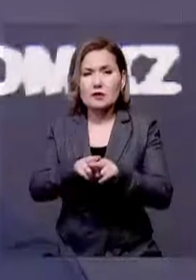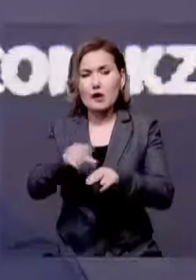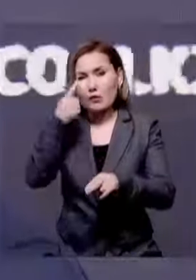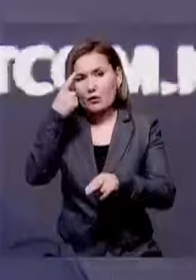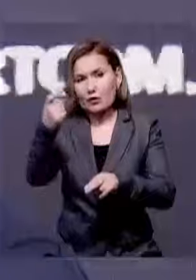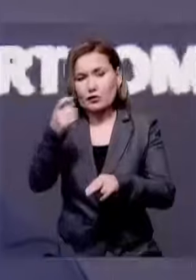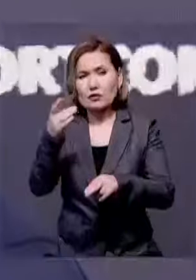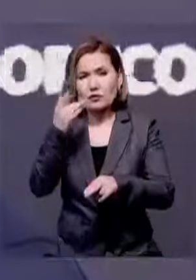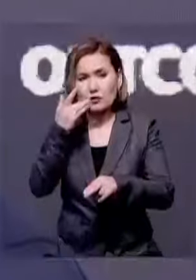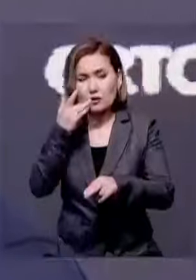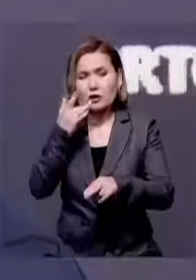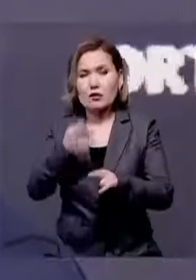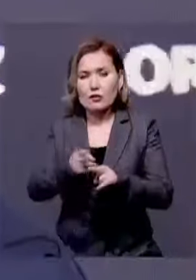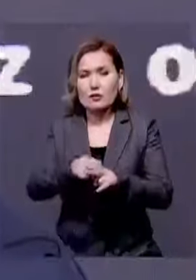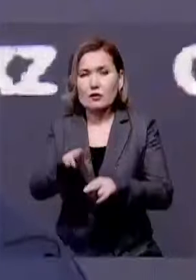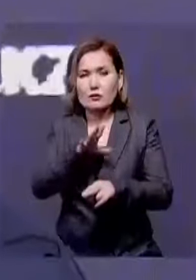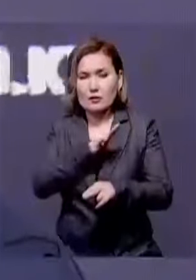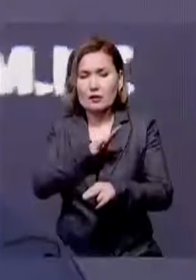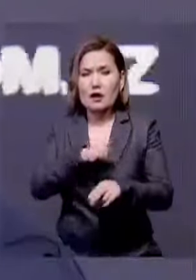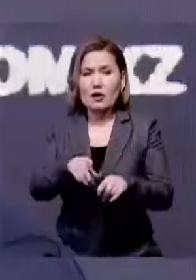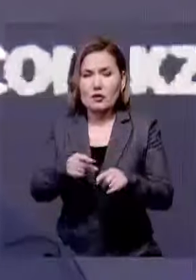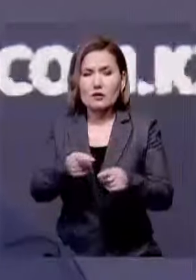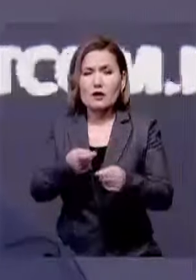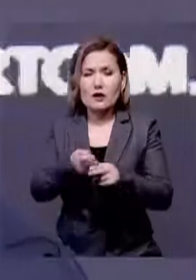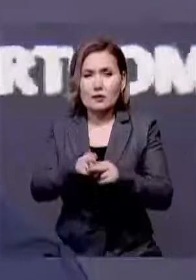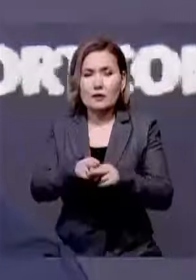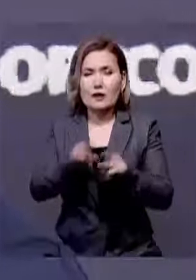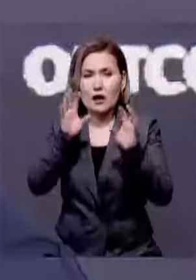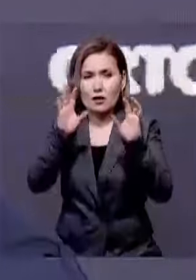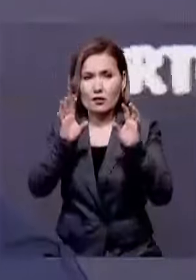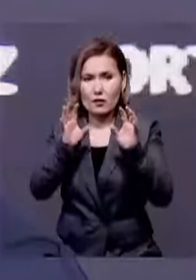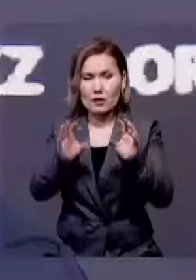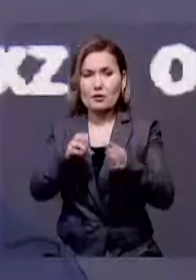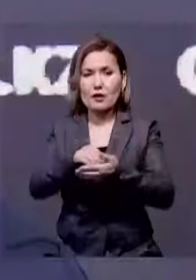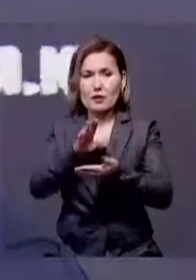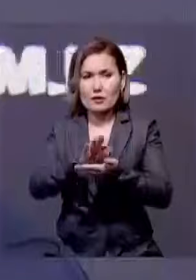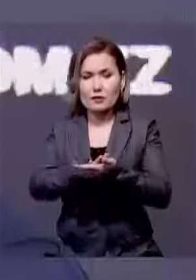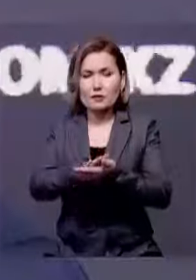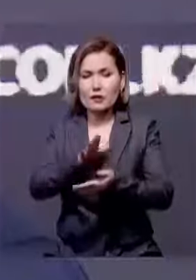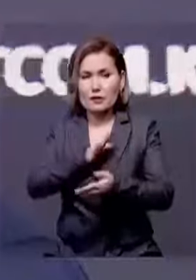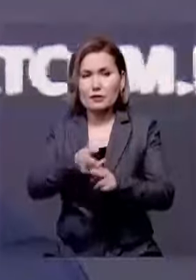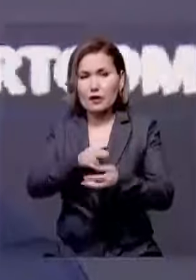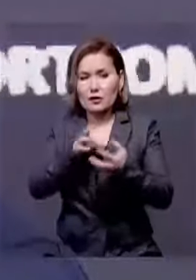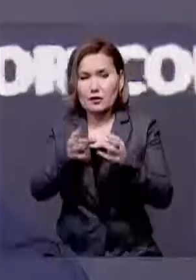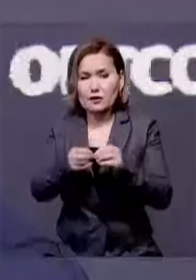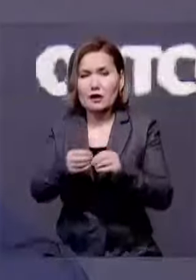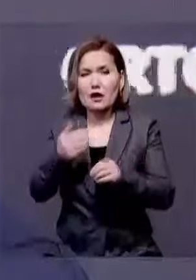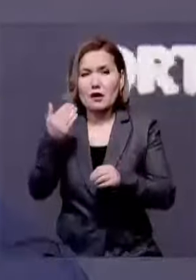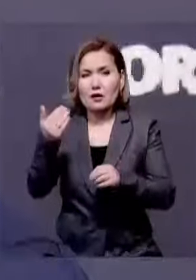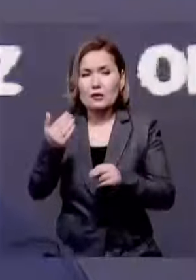предупреждение деп жатамыз ғой, ескертумен де шектелу әкімшілік кодексінде көзделген. Соның бірі